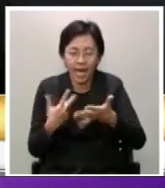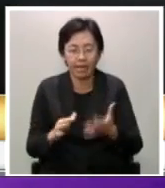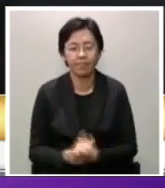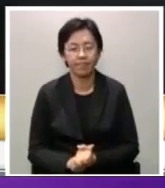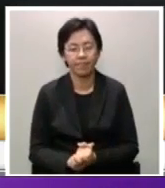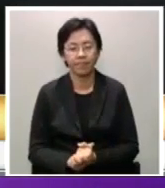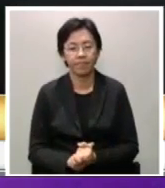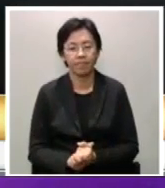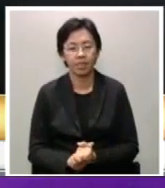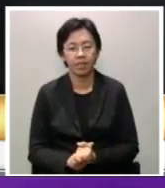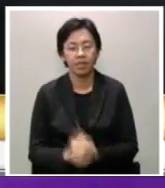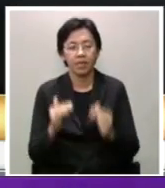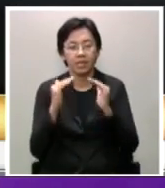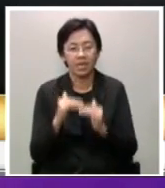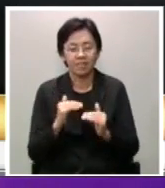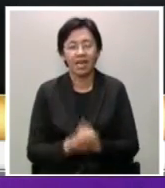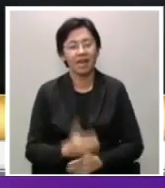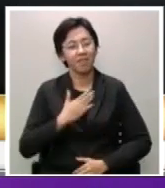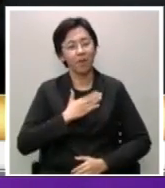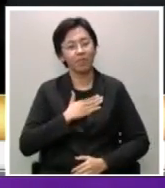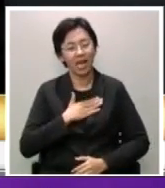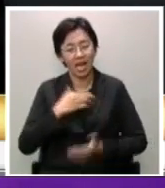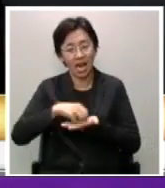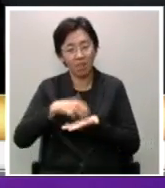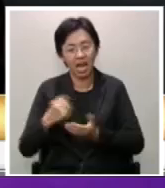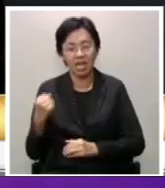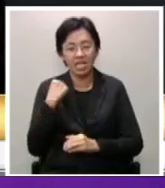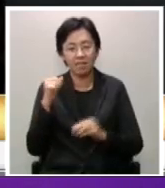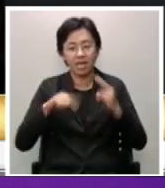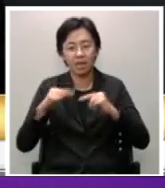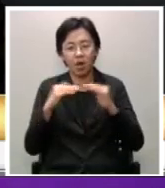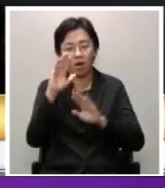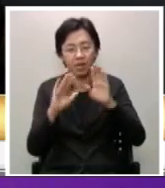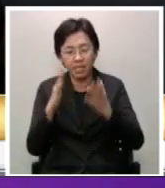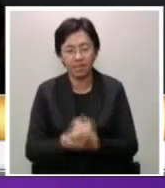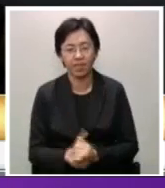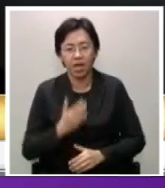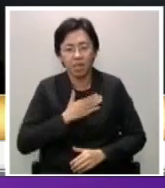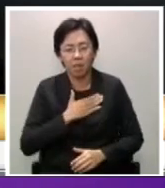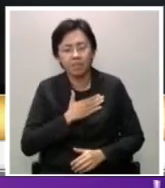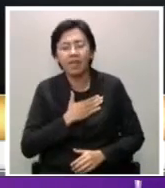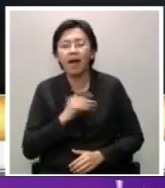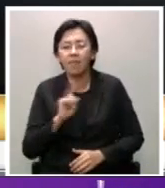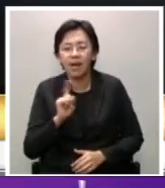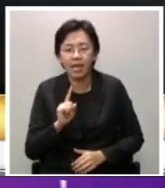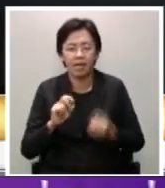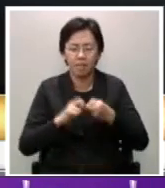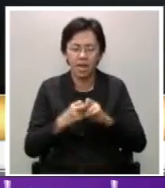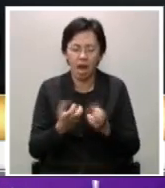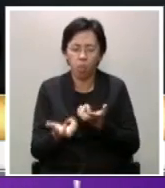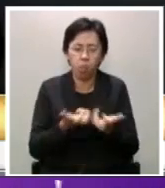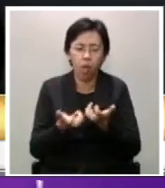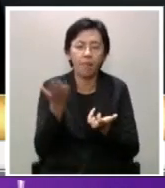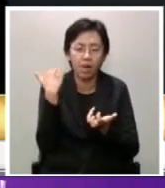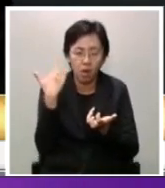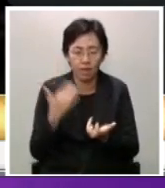กรณีแรกคือเรื่องของไม่ยึดมั่นผมพูดไปแล้วนะไม่ได้เกิดจากเจตนาของผมเกิดจากความเสียหายที่เกิดขึ้นเ